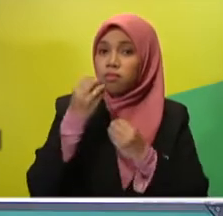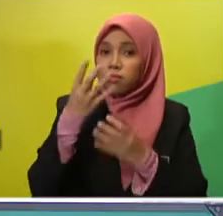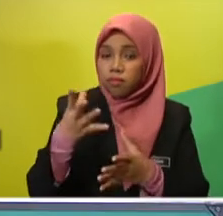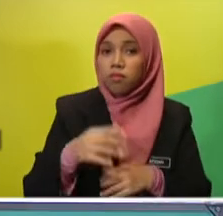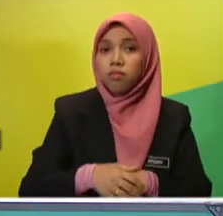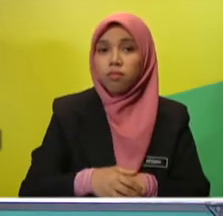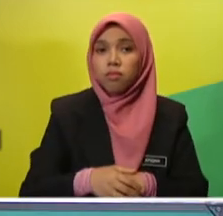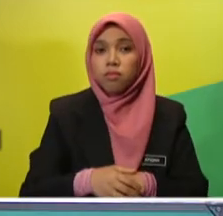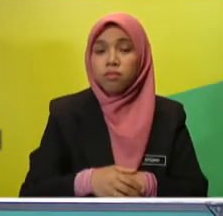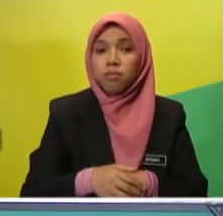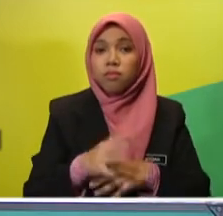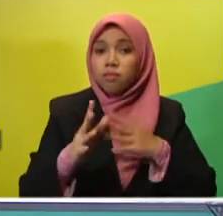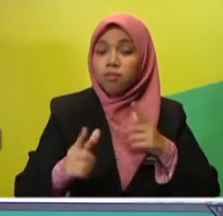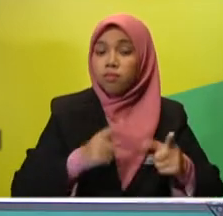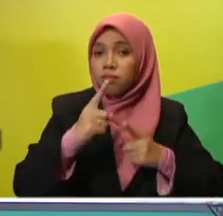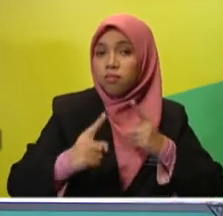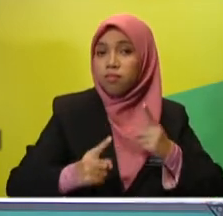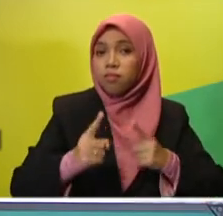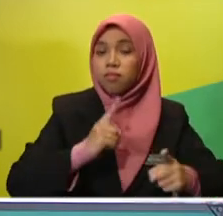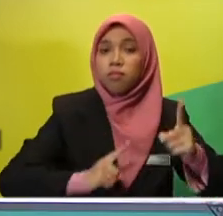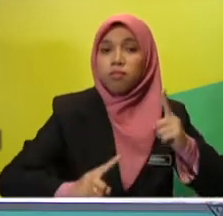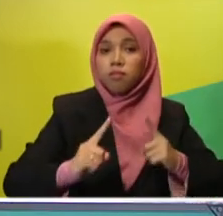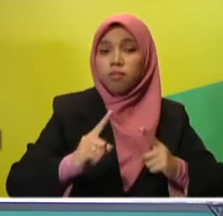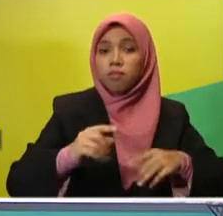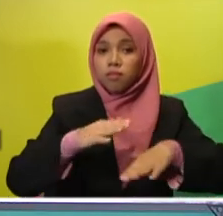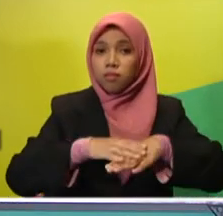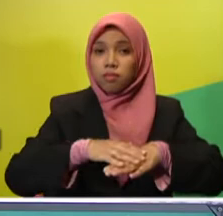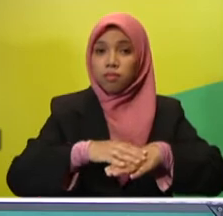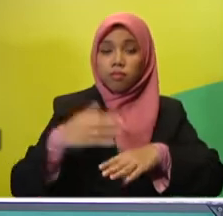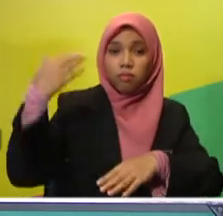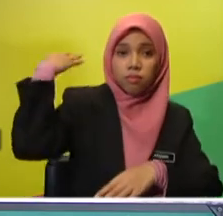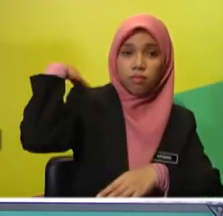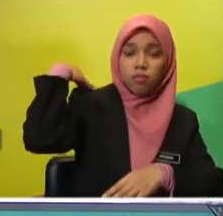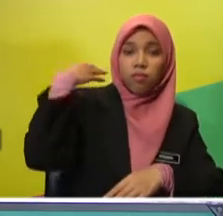belakang dan klien akan memegang